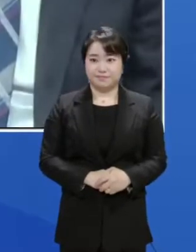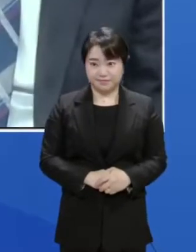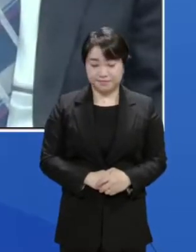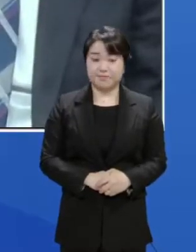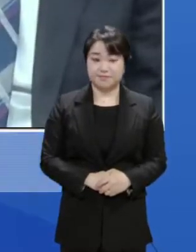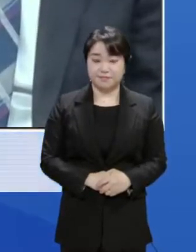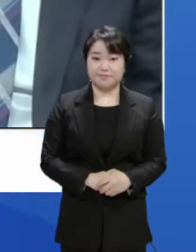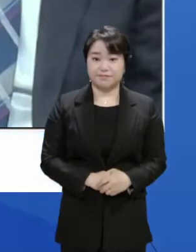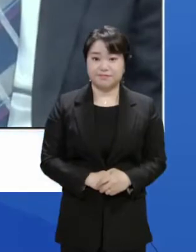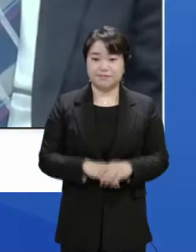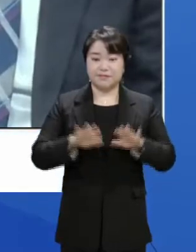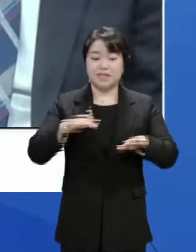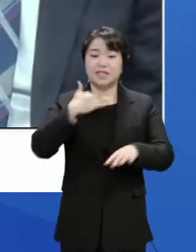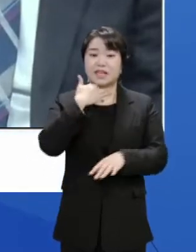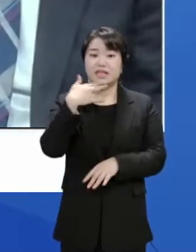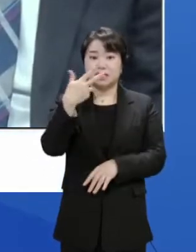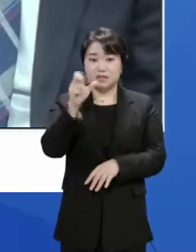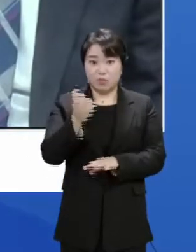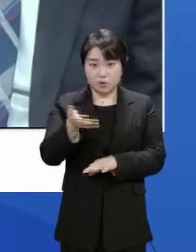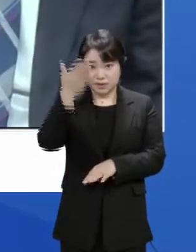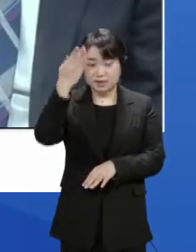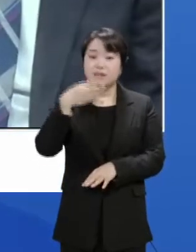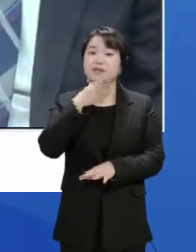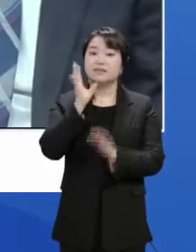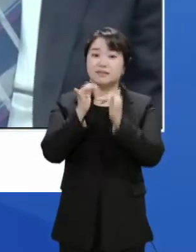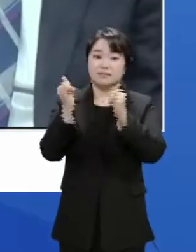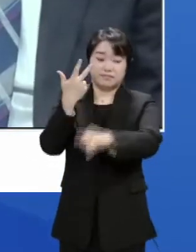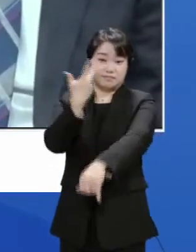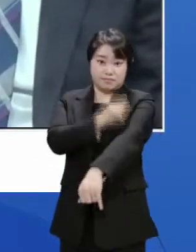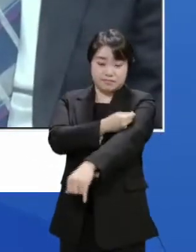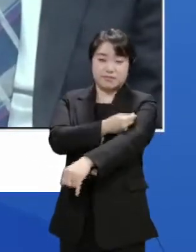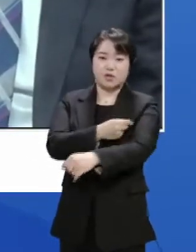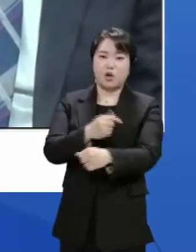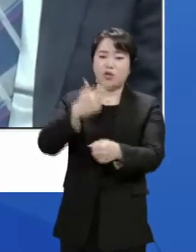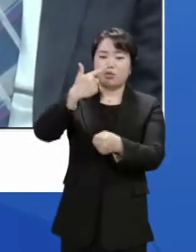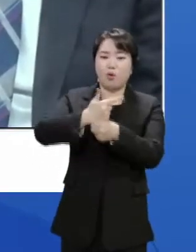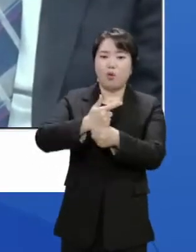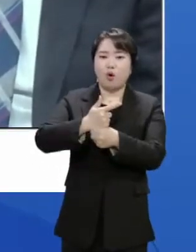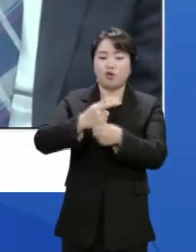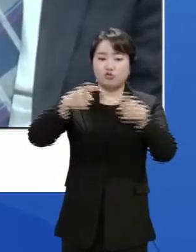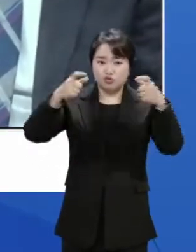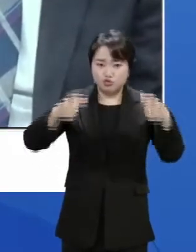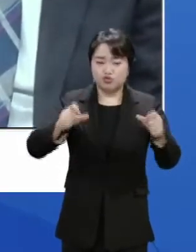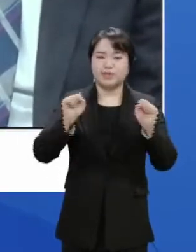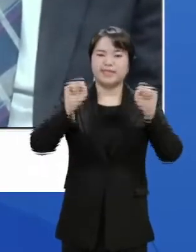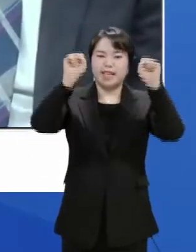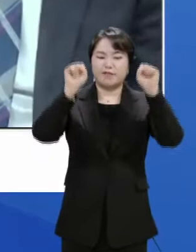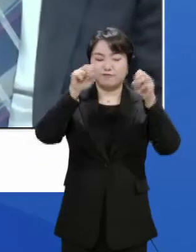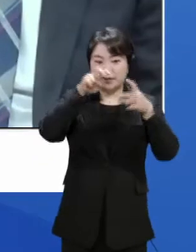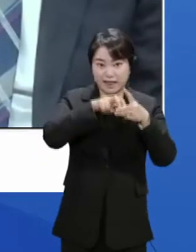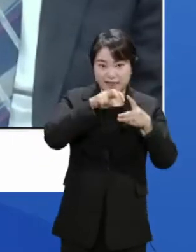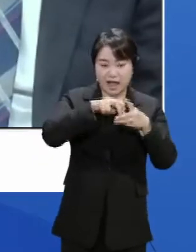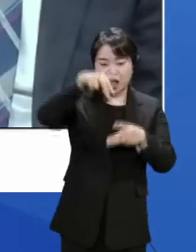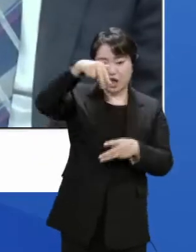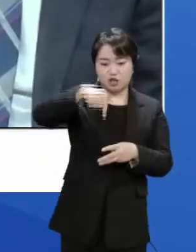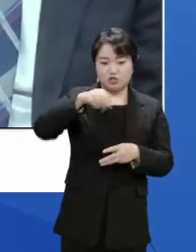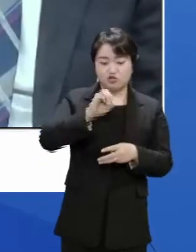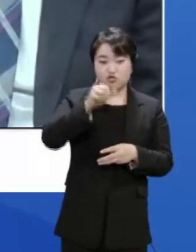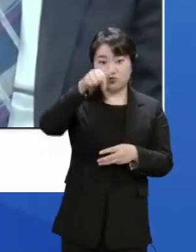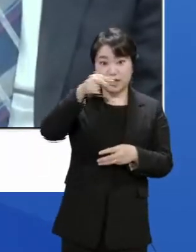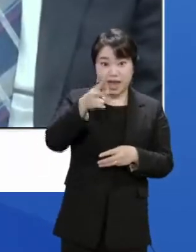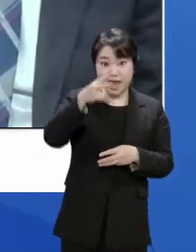네, 저희 이제 75세 이상 어르신을 위한 백신 접종은 노원 구민체육센터, 네. 중계동의